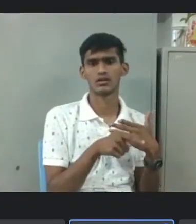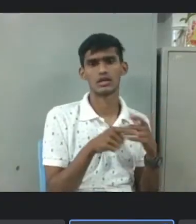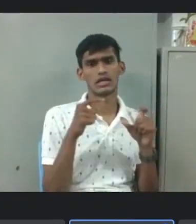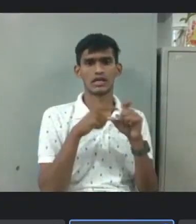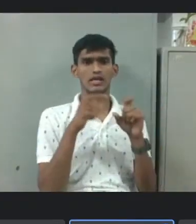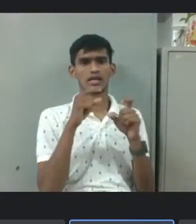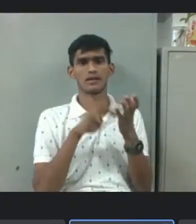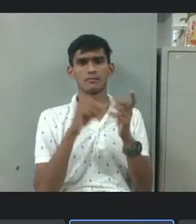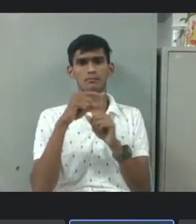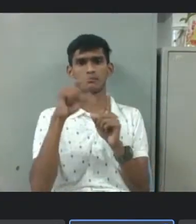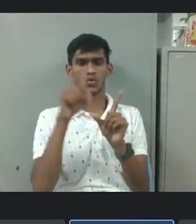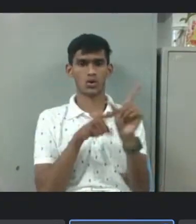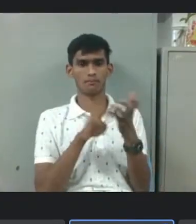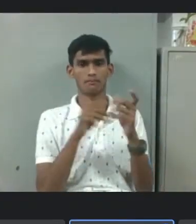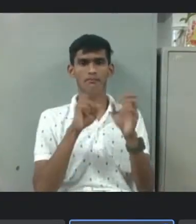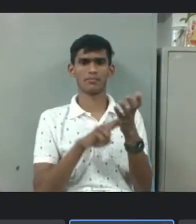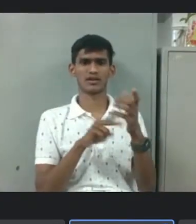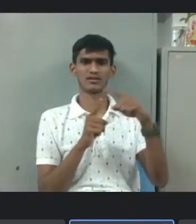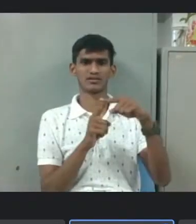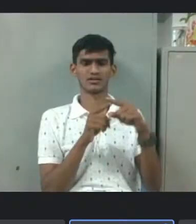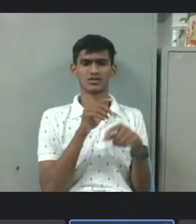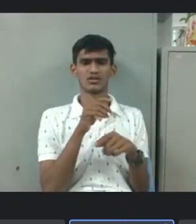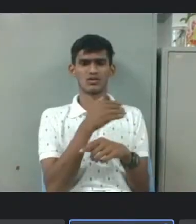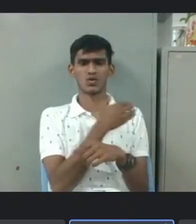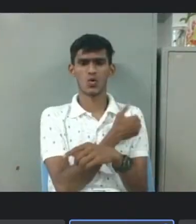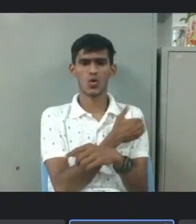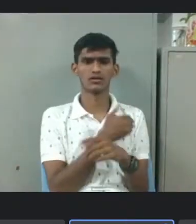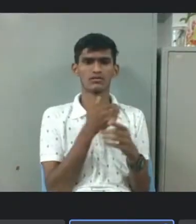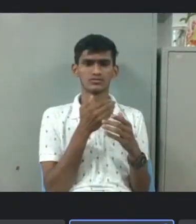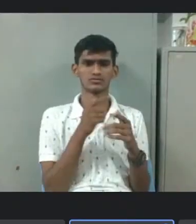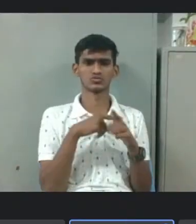പൊതുവായിട്ടുള്ള ഒരു ഇതിലാണല്ലോ വിളിക്കുന്നത്. അപ്പൊ